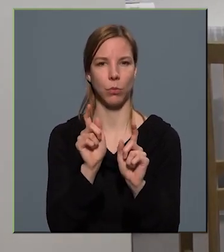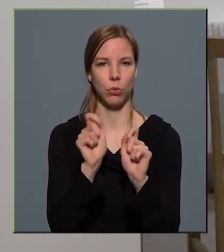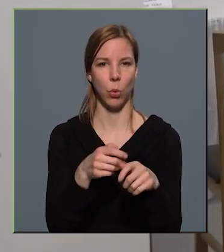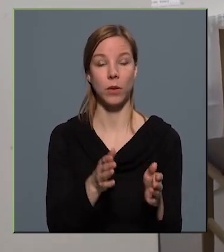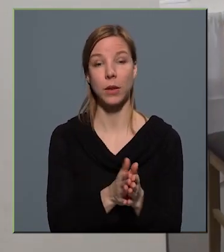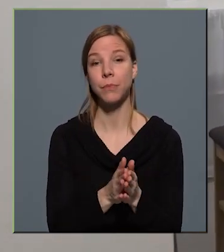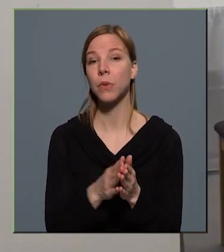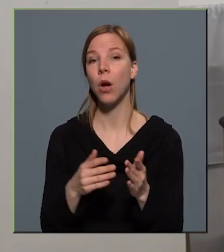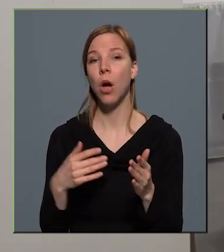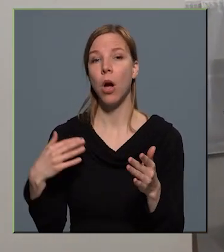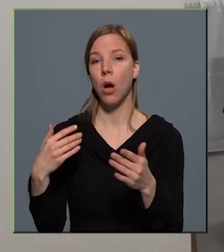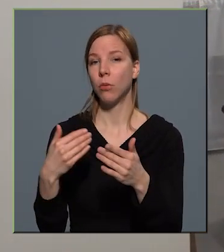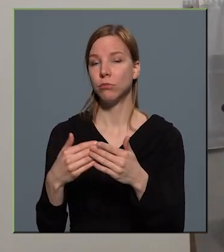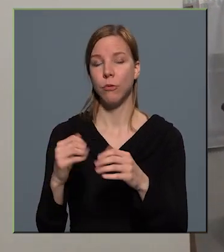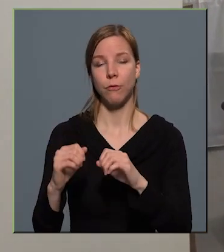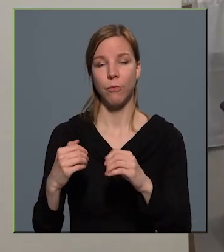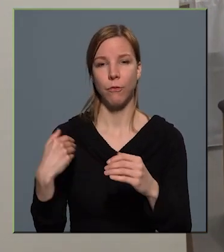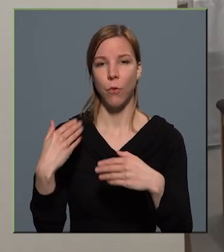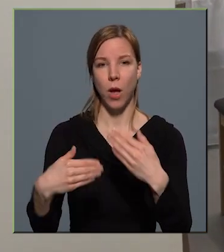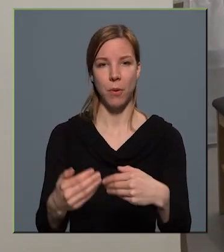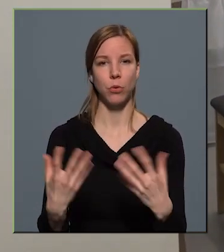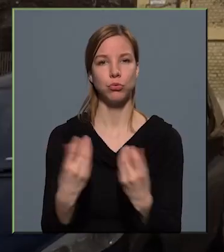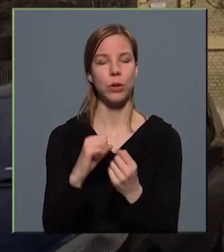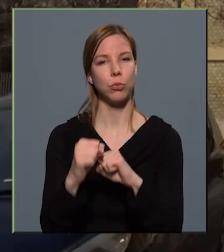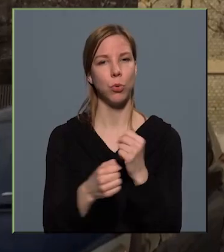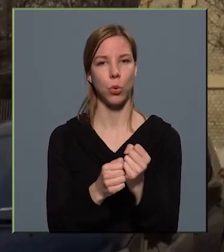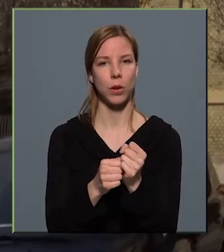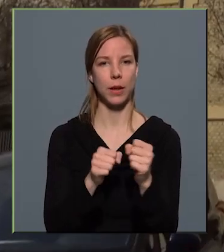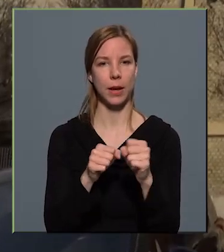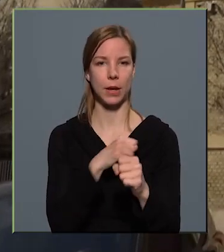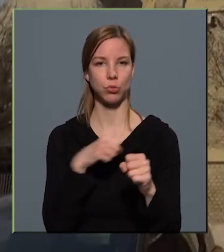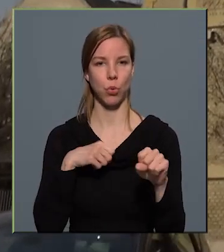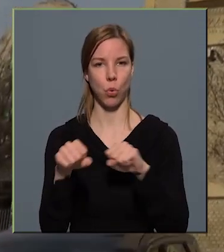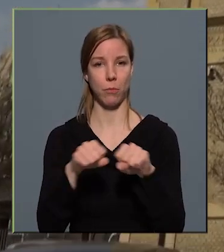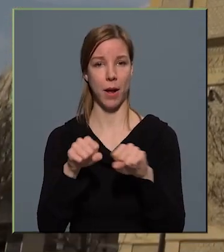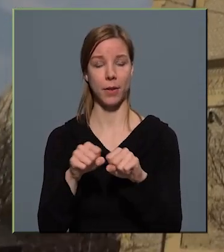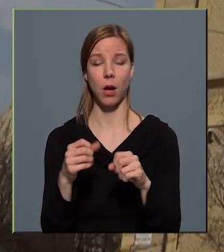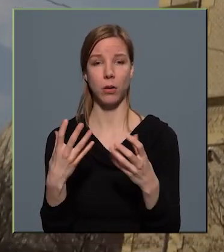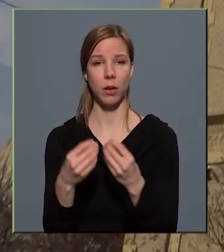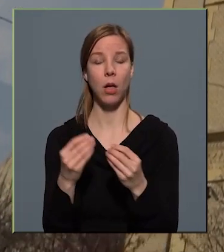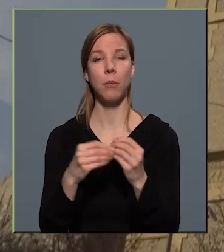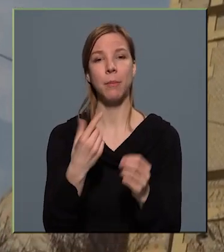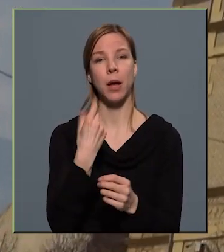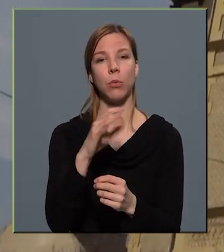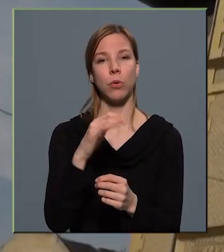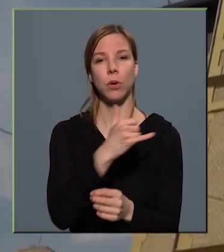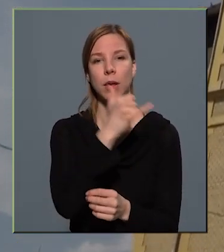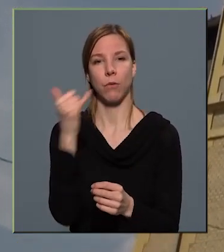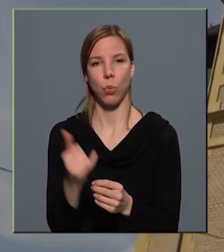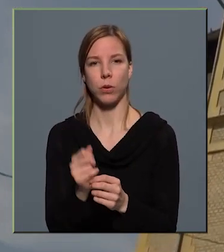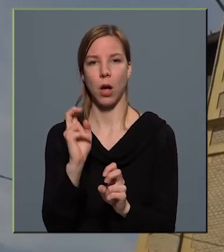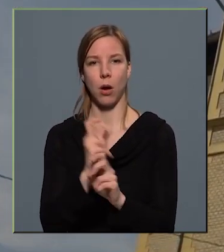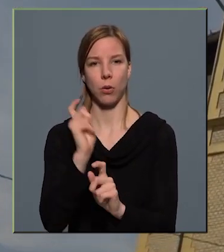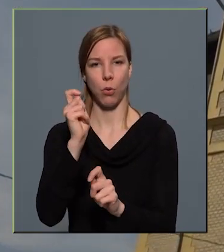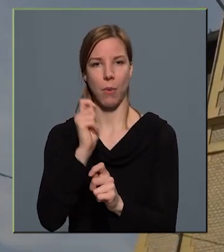az együttműködés az önkormányzattal, már ugye 25 éve vagyunk jelen a Kőbányán, Úgyhogy ez nem egy